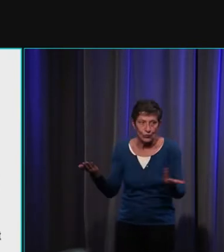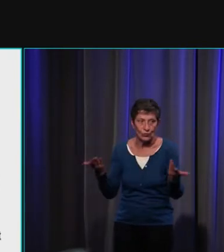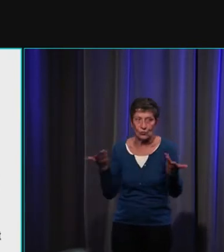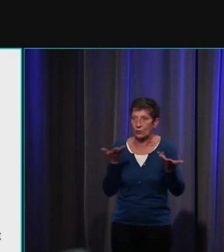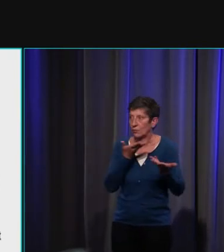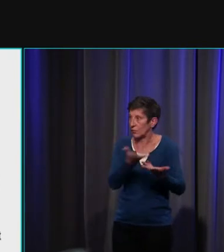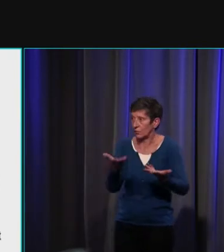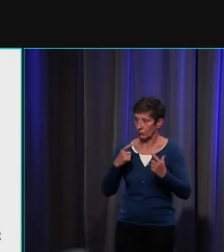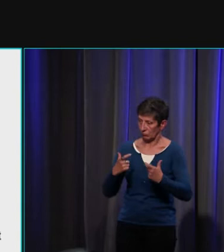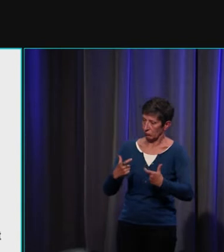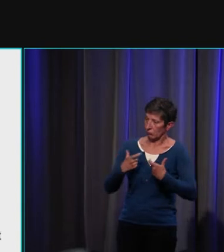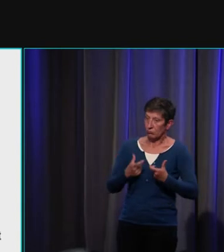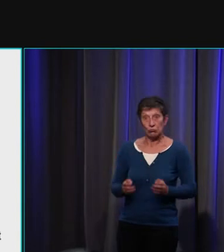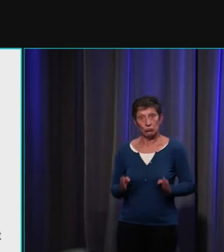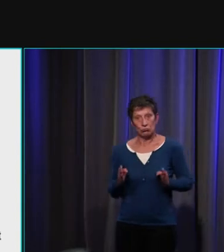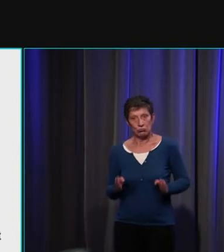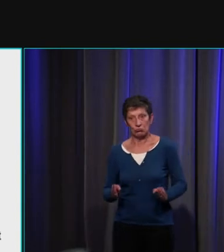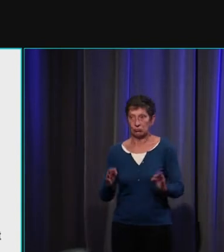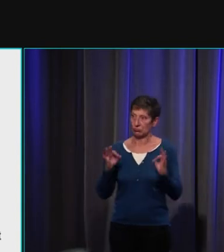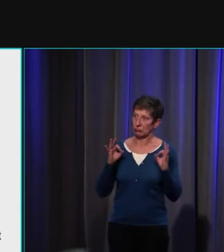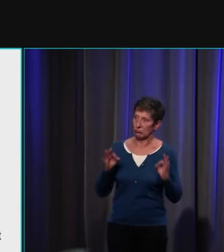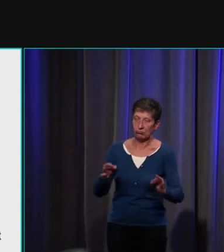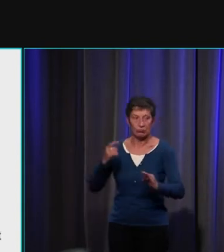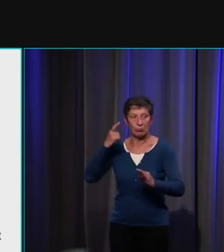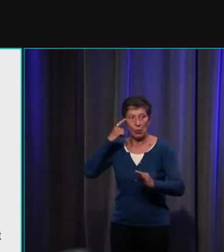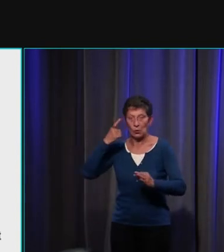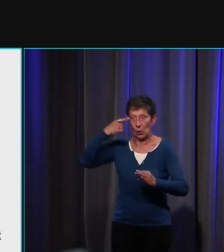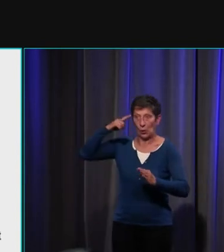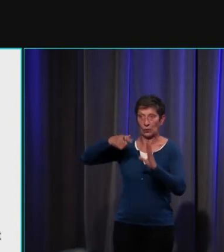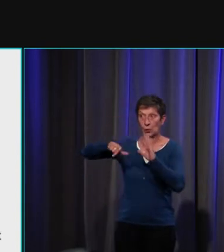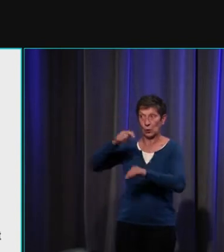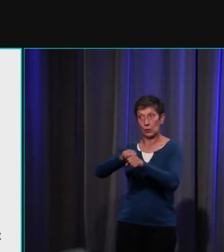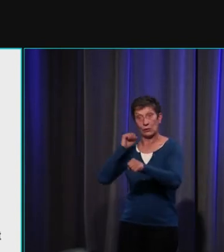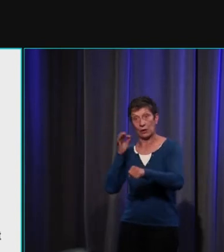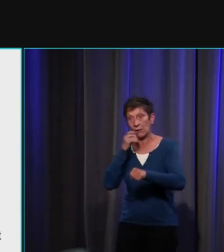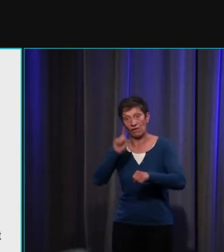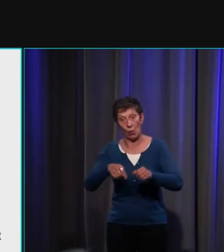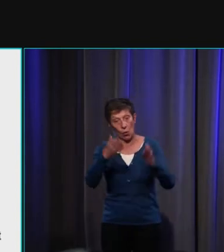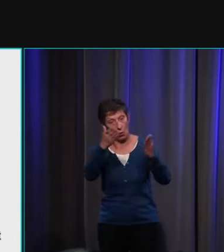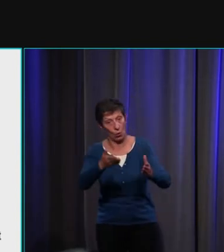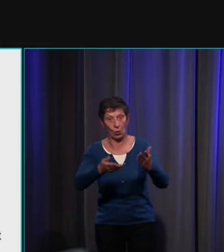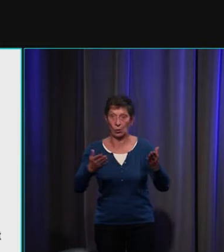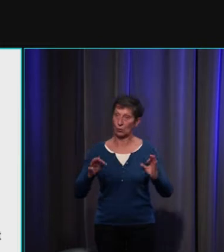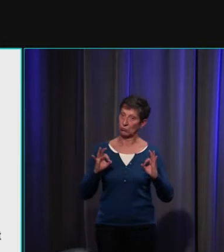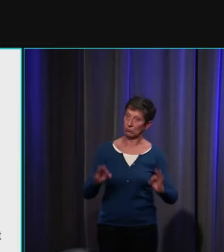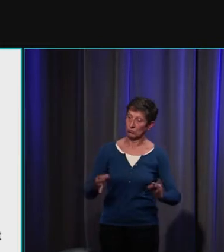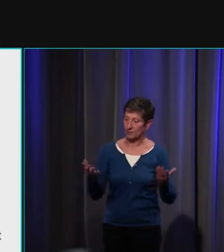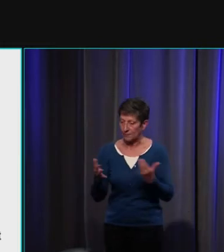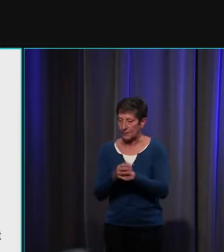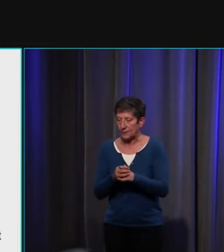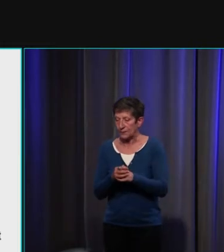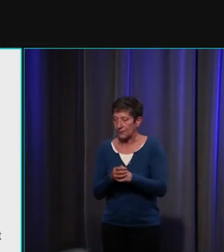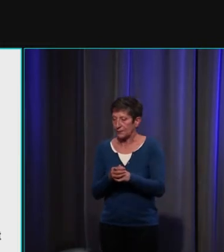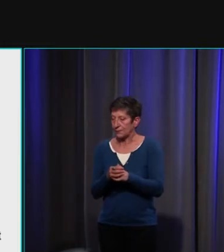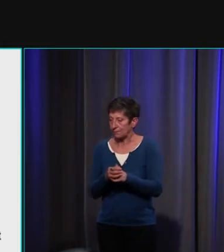assez de maîtrise stoïcienne que les penseurs du 12e siècle préconisé pour ces gens sénèque leur idole quand tu embrasses